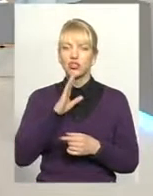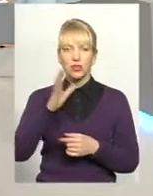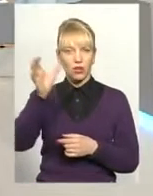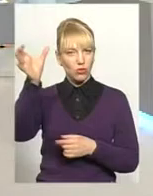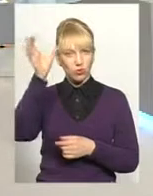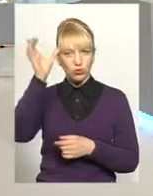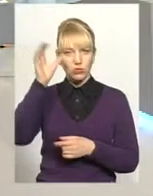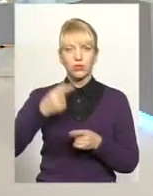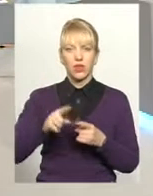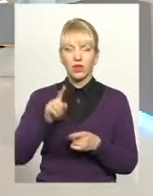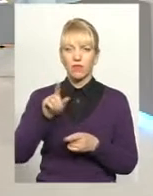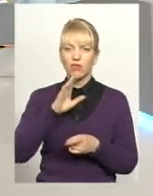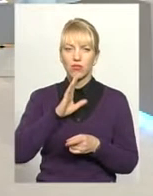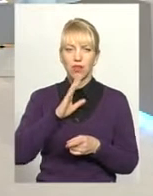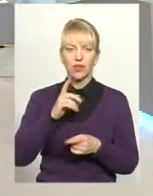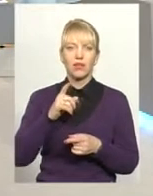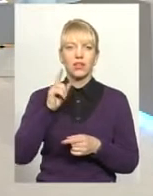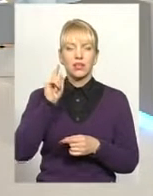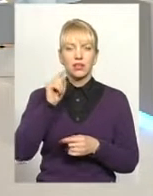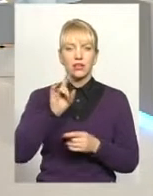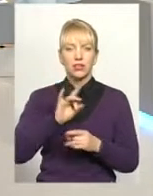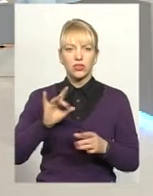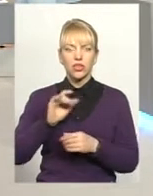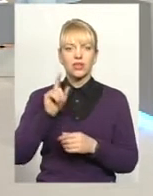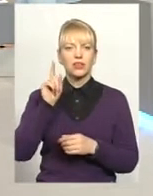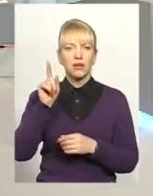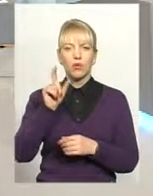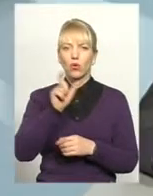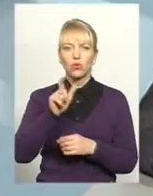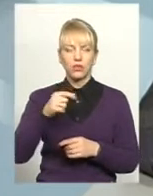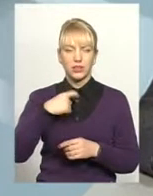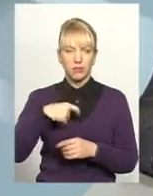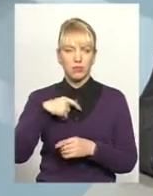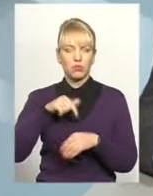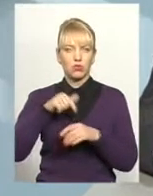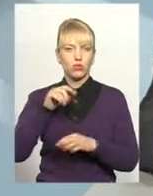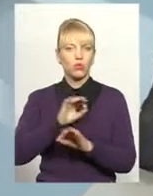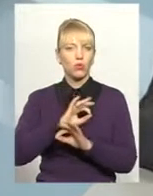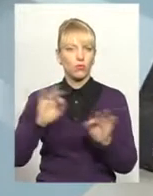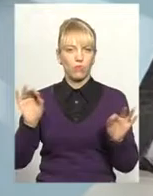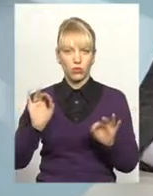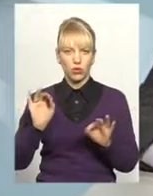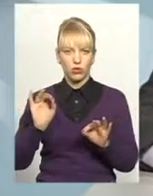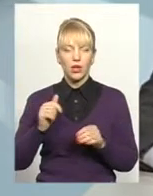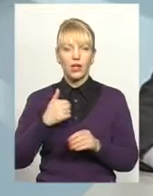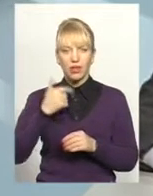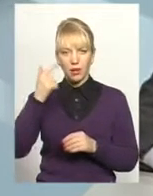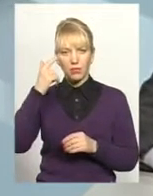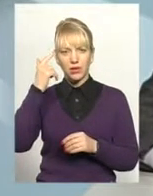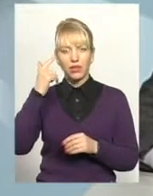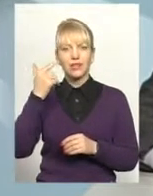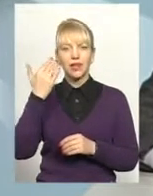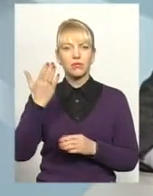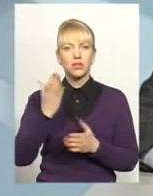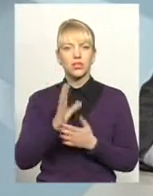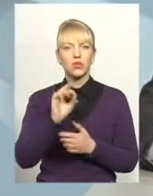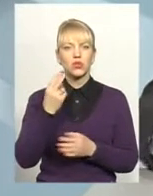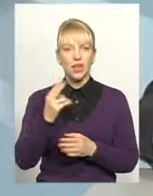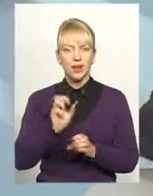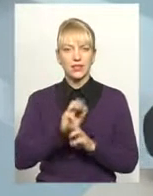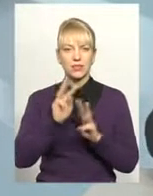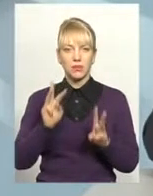кращих країн, де сьогодні люди себе комфортно почувають. Є прекрасне соціальне забезпечення.